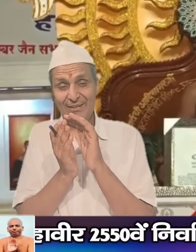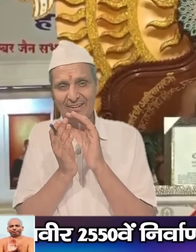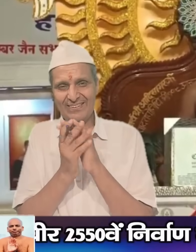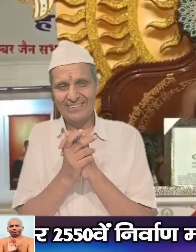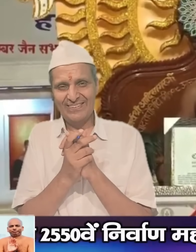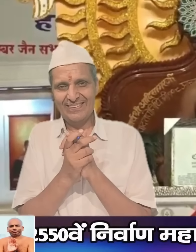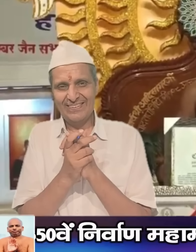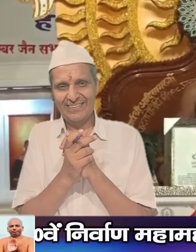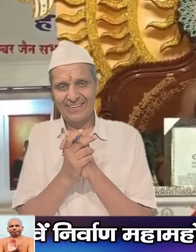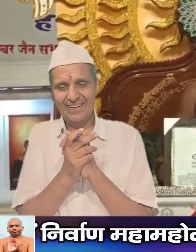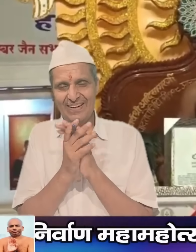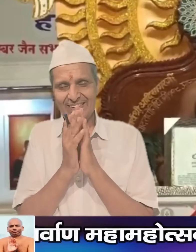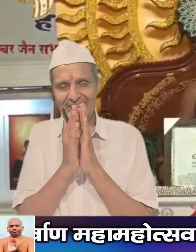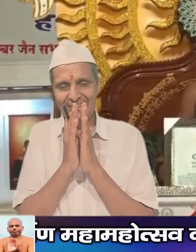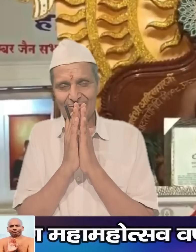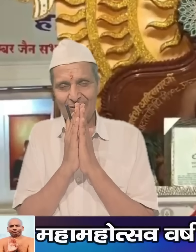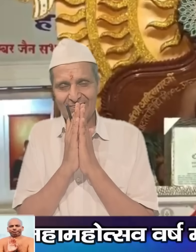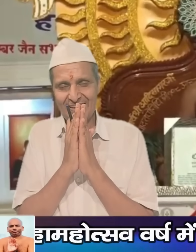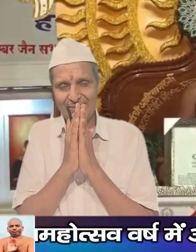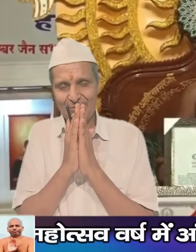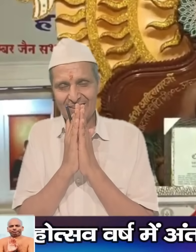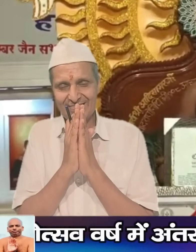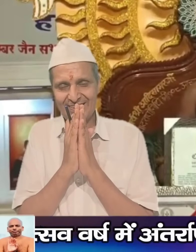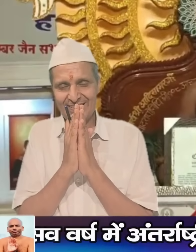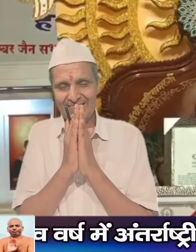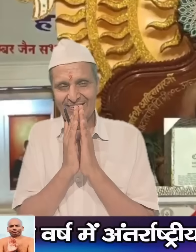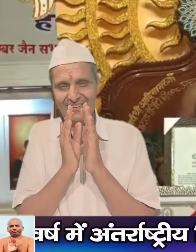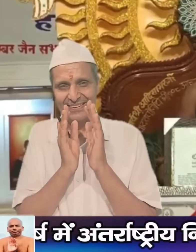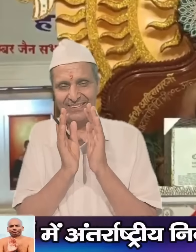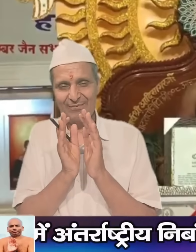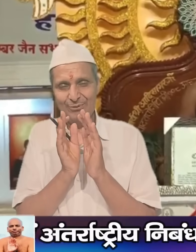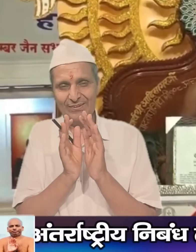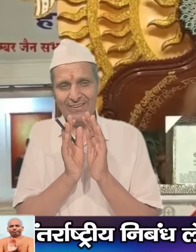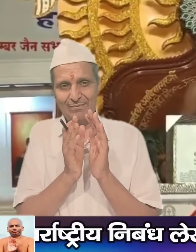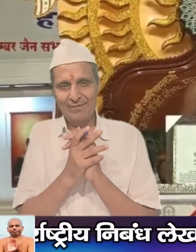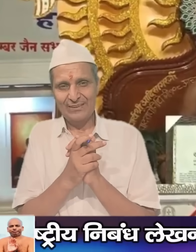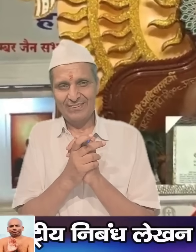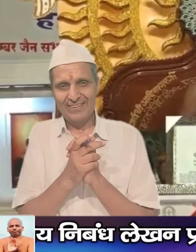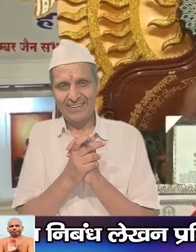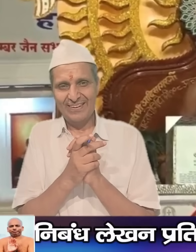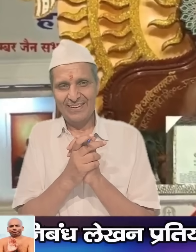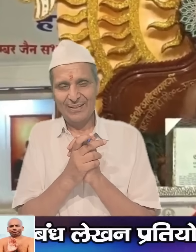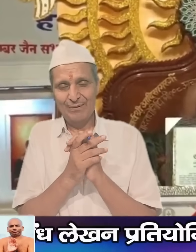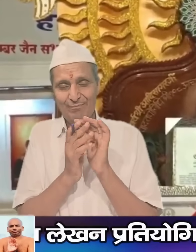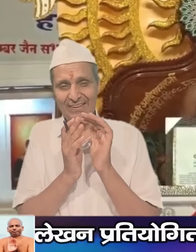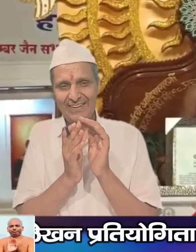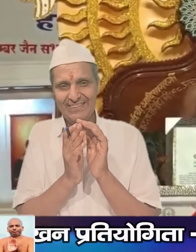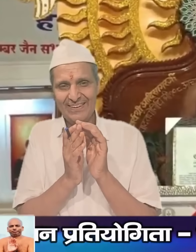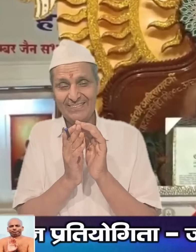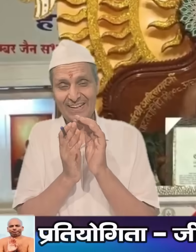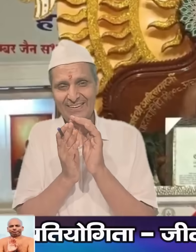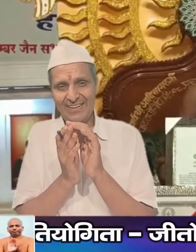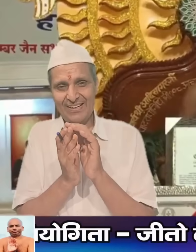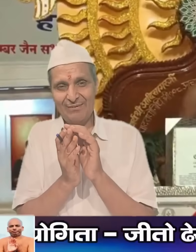पिछले 6 माह से आचार्य श्री सुनील सागर जी महामनिया संघ यहाँ पूर्वी दिल्ली में विराजमान था। मई के